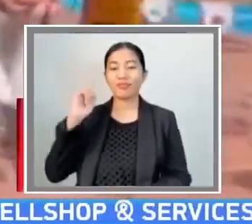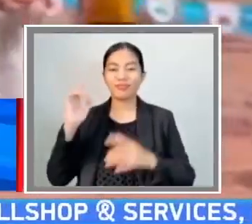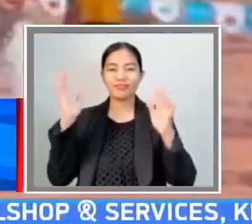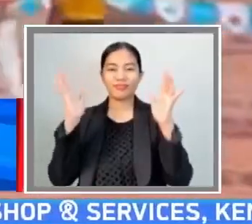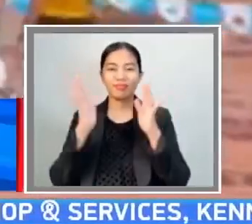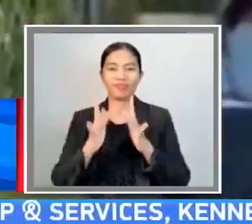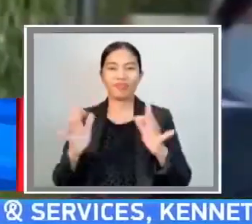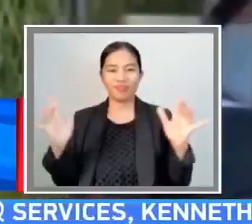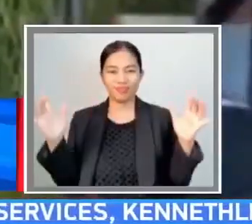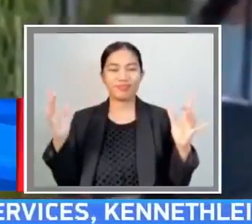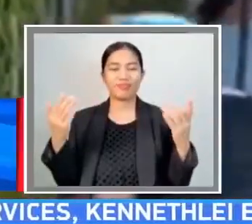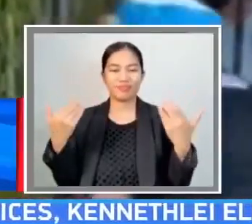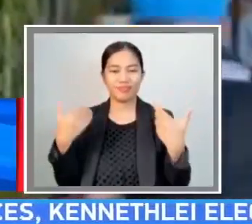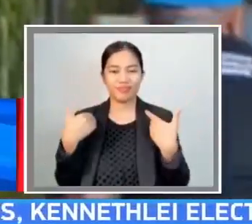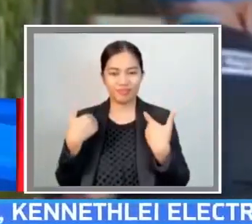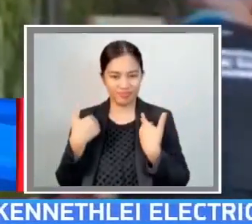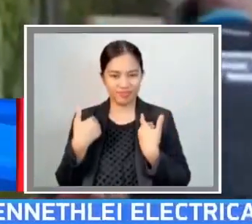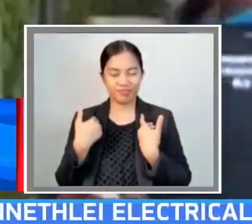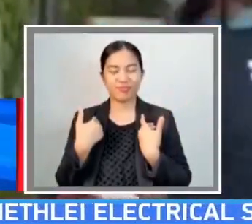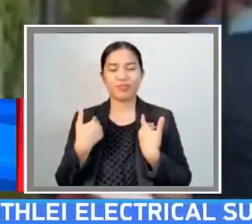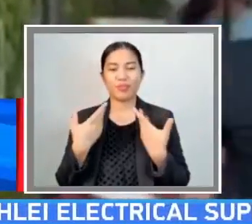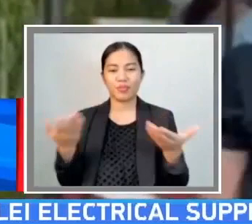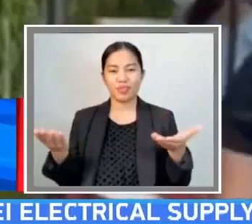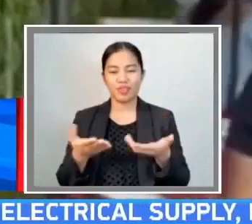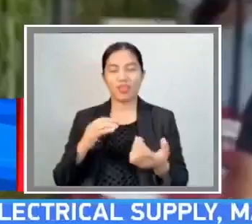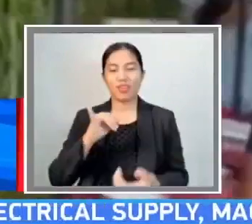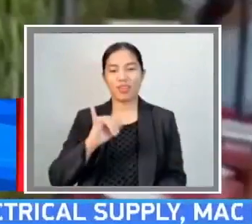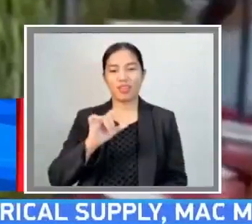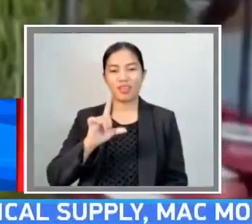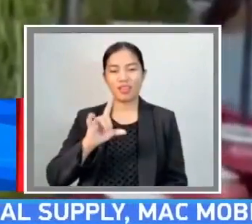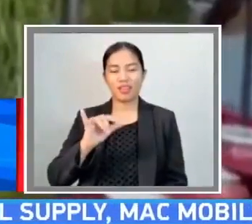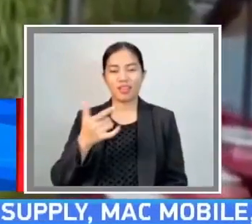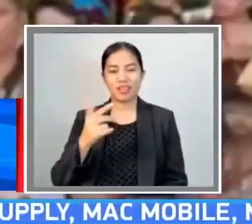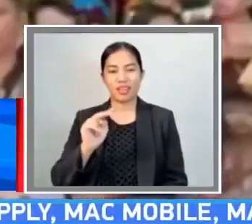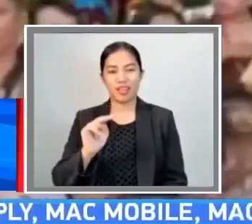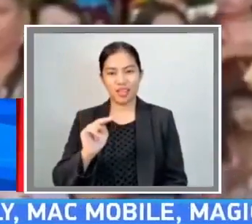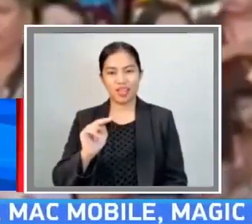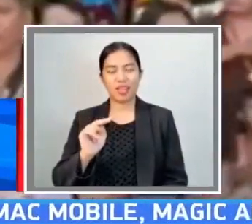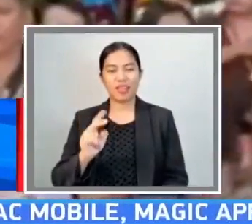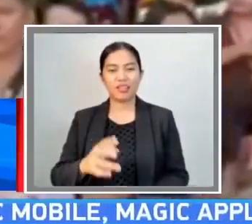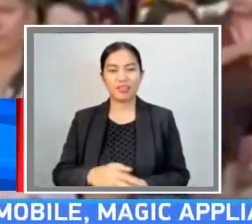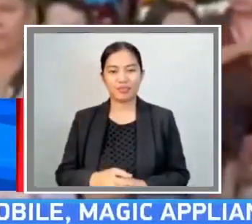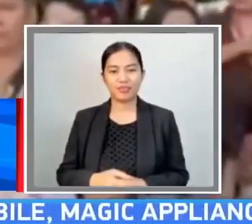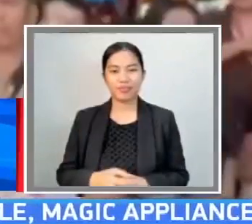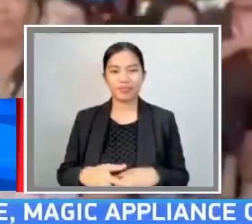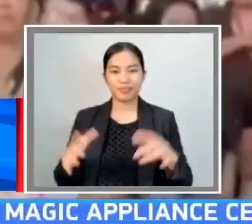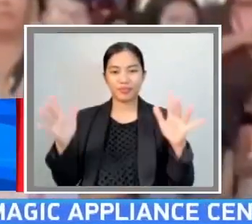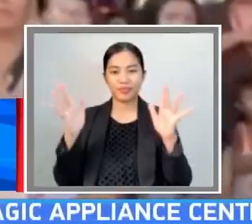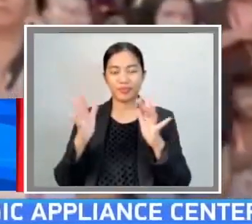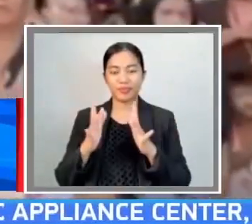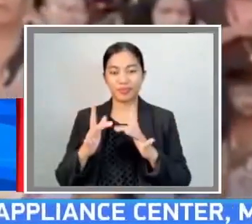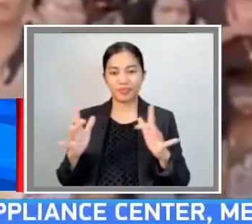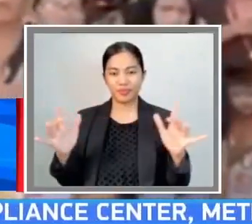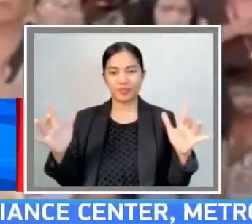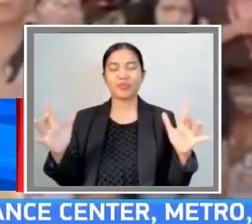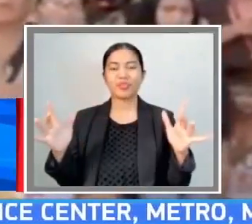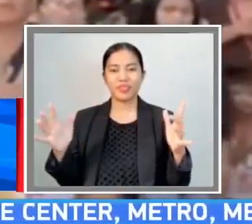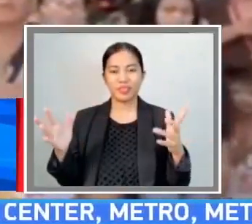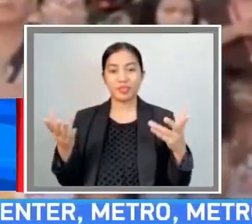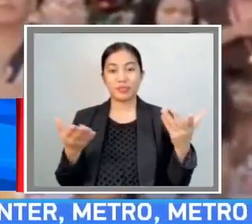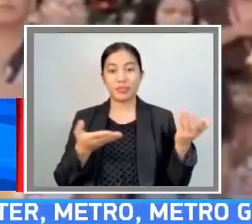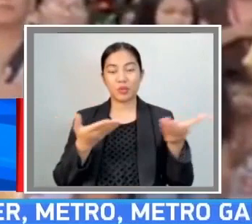Indigay sa Lechon o Lechon Festival matapos ibaba ang imahe ng Senyor San Miguel sa Public Plaza.